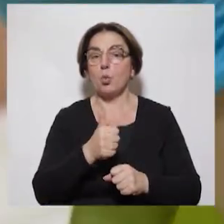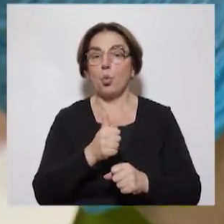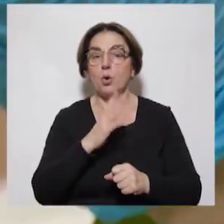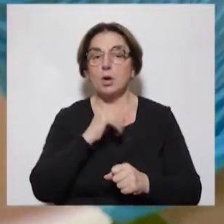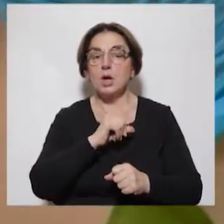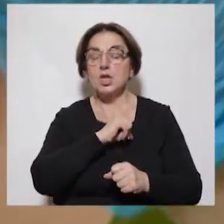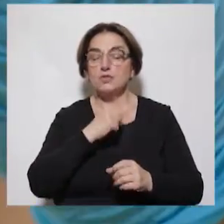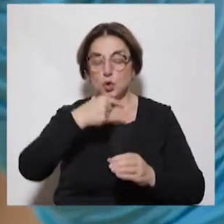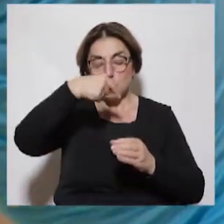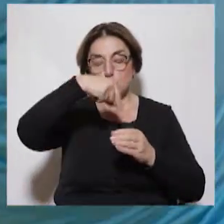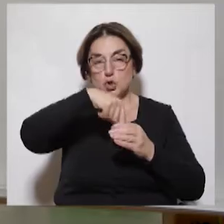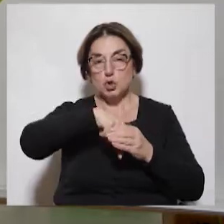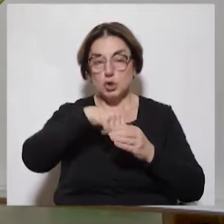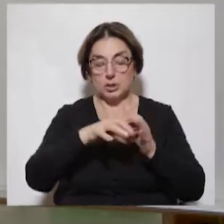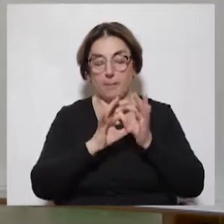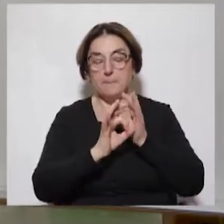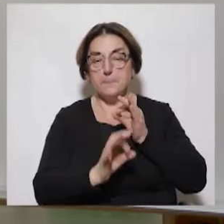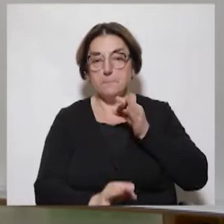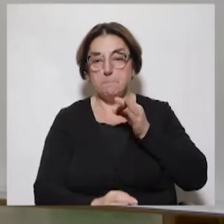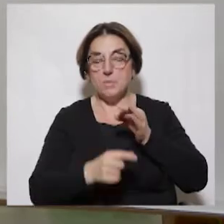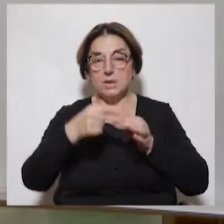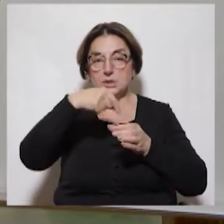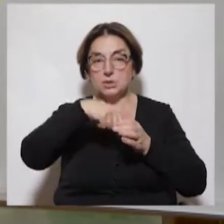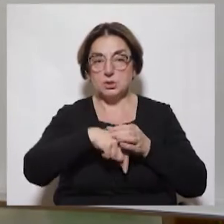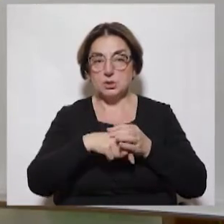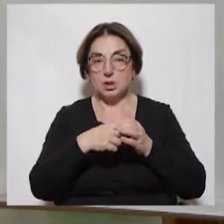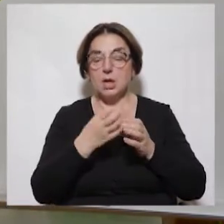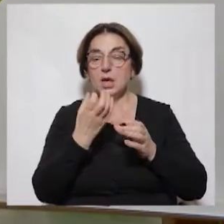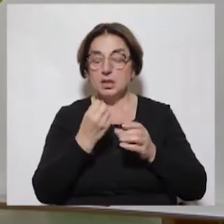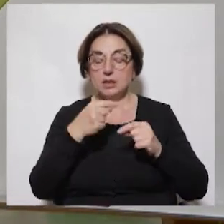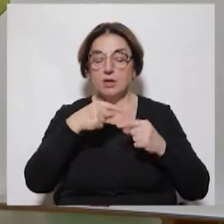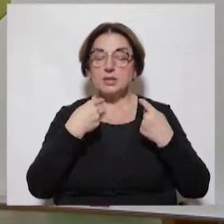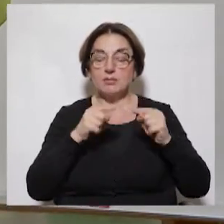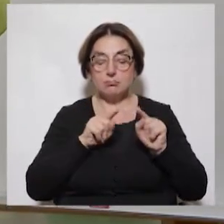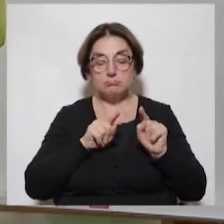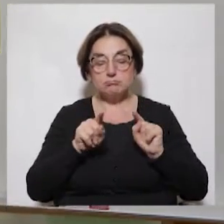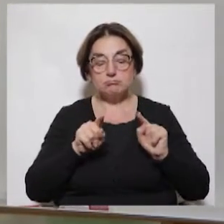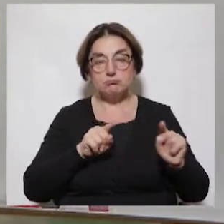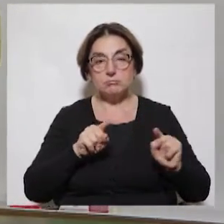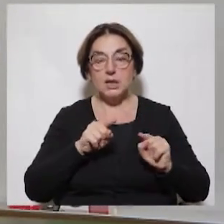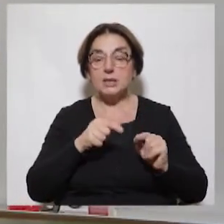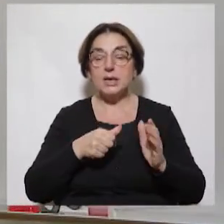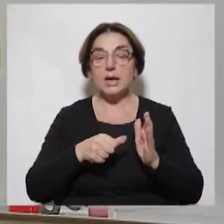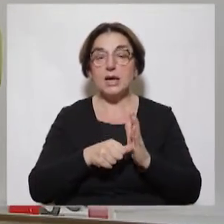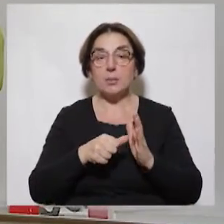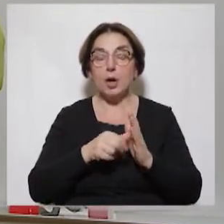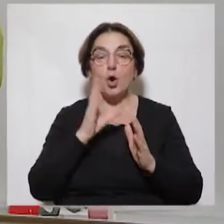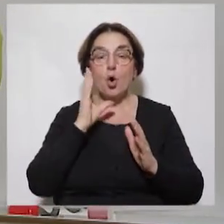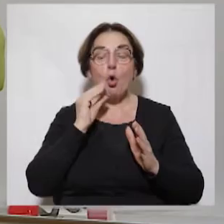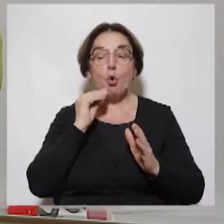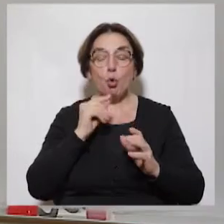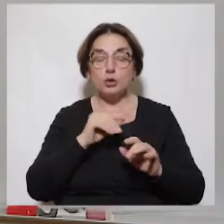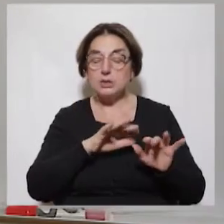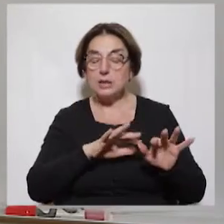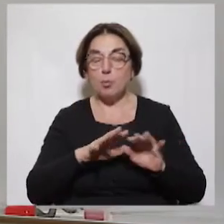მას აქვს თვითონ მილის შიგნით, აი ჩვეულებრივ მინის მილის შიგნით, მილის წანაზარდები. ეს ხელს უწყობს პროცესის დროს, გამოხდის